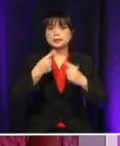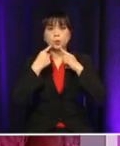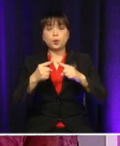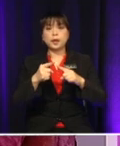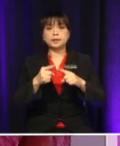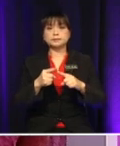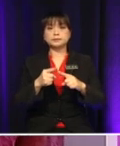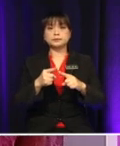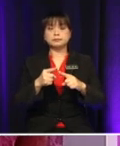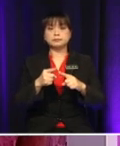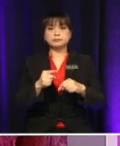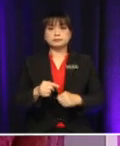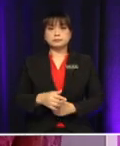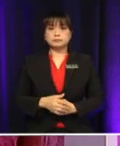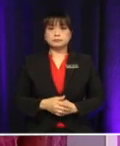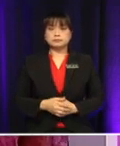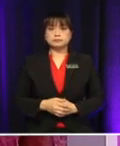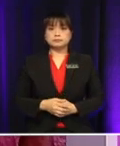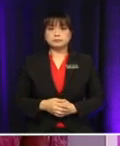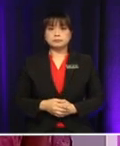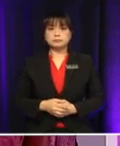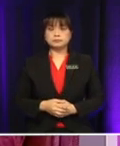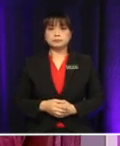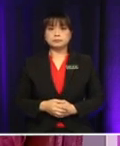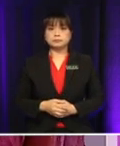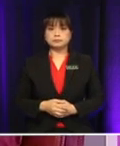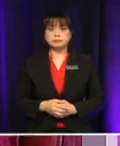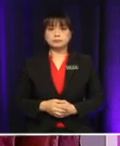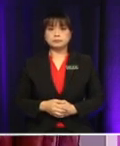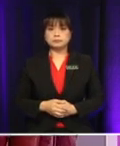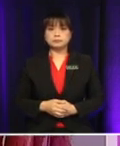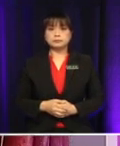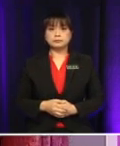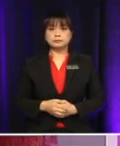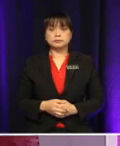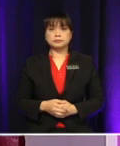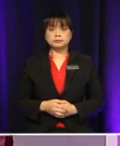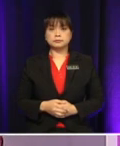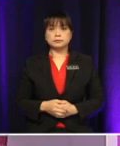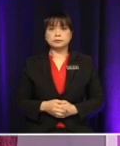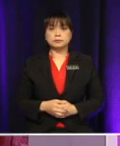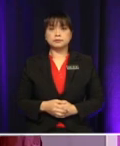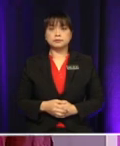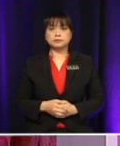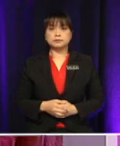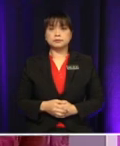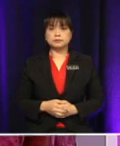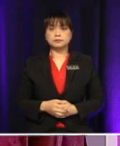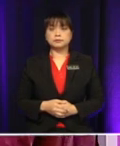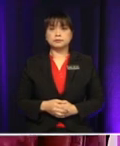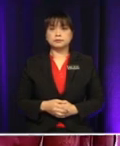kan kata kenapa jawaban kamu tidak spesifik karena seorang itu sudah terjurus kepada Sindrom